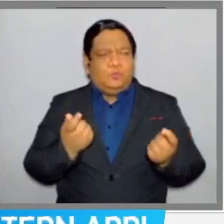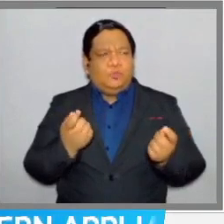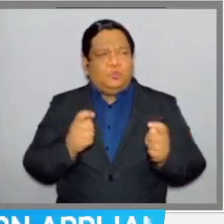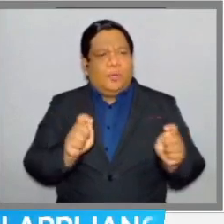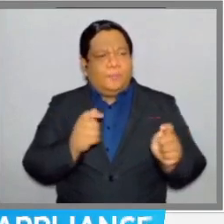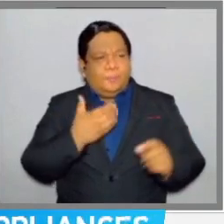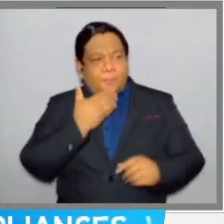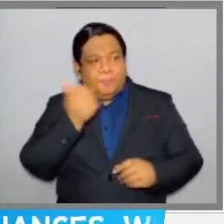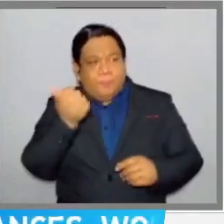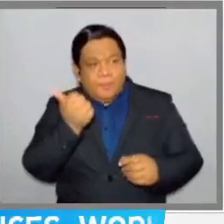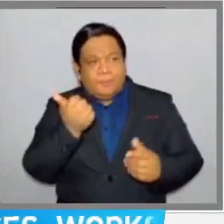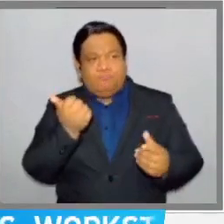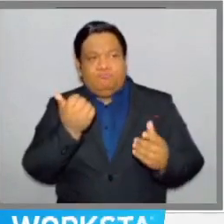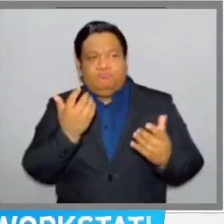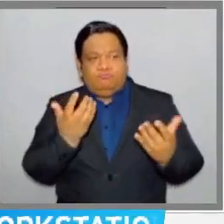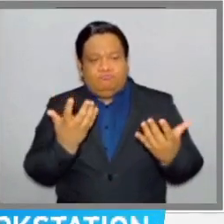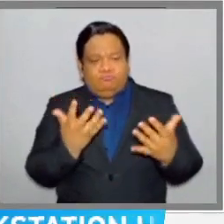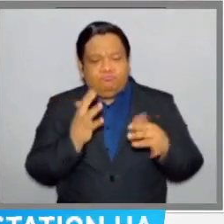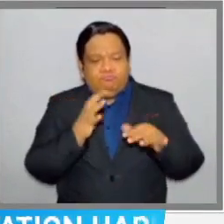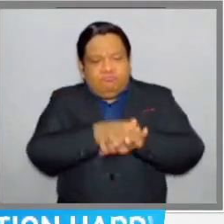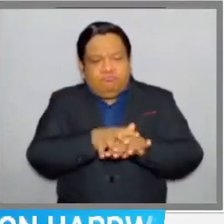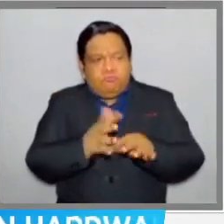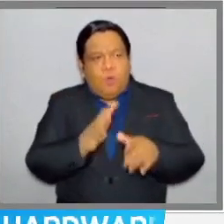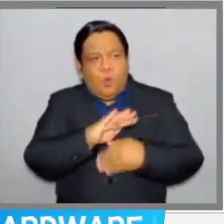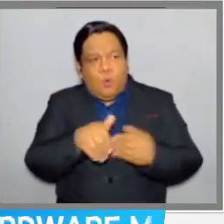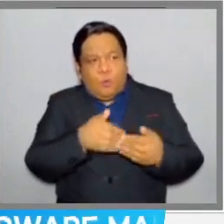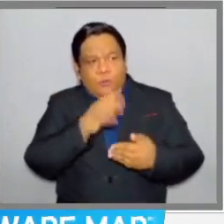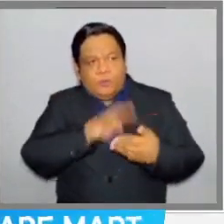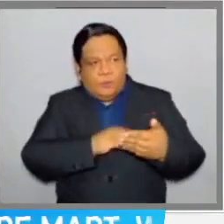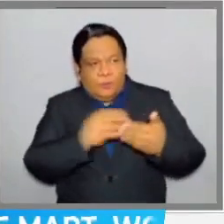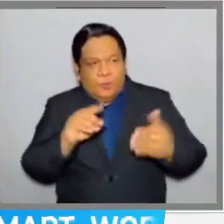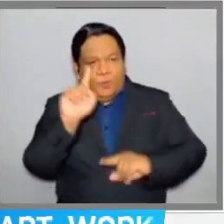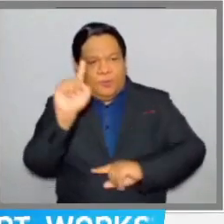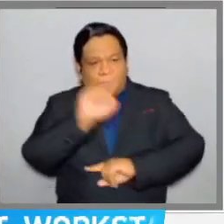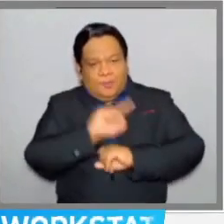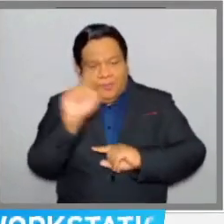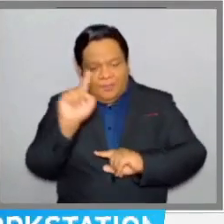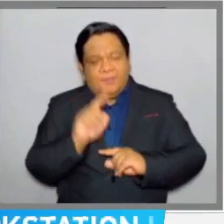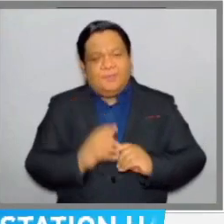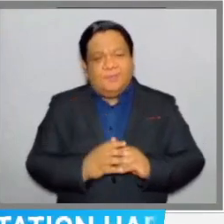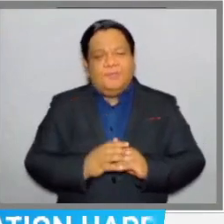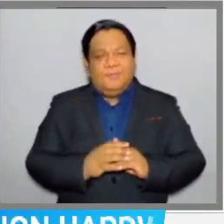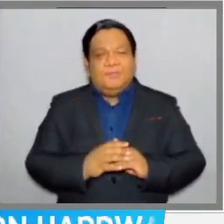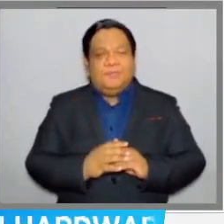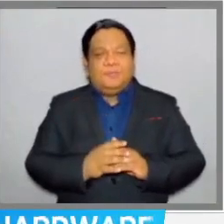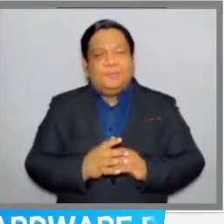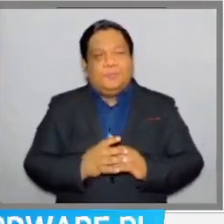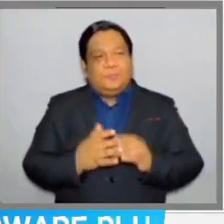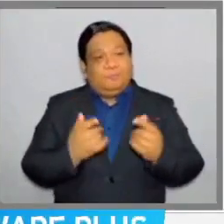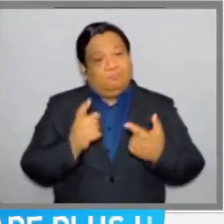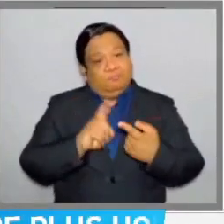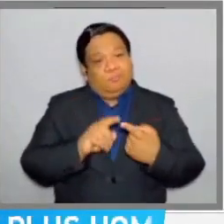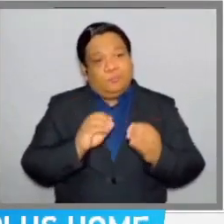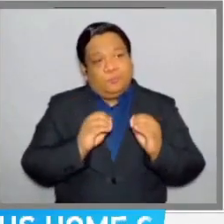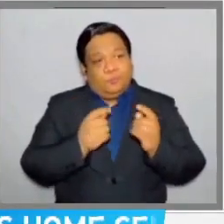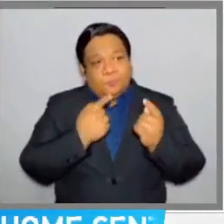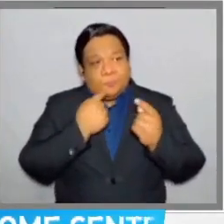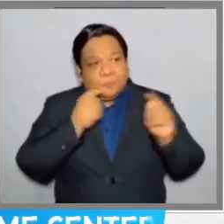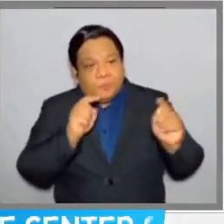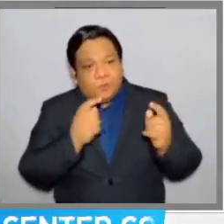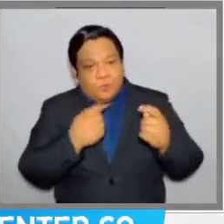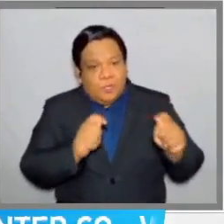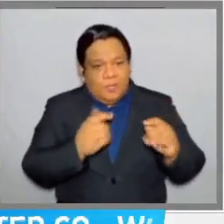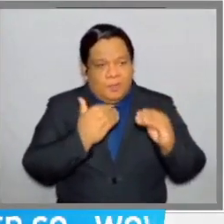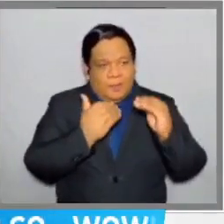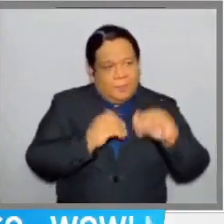ma-siksik ko lahat sa isang araw. So more on efficiency kasi limitado yung oras.